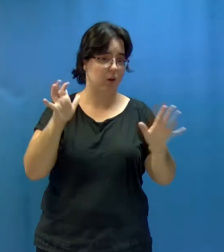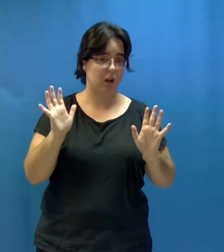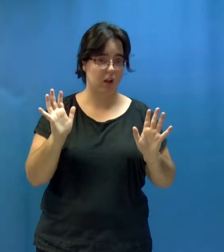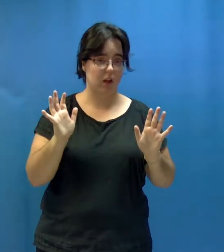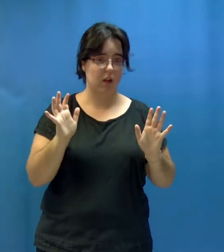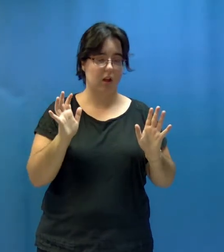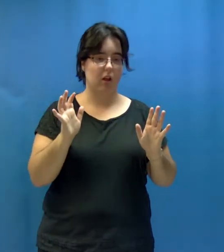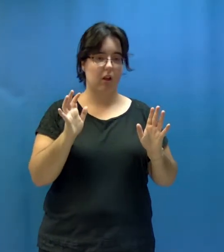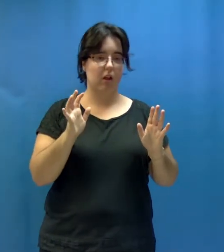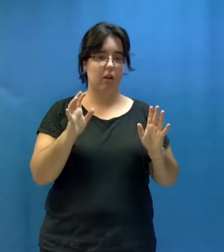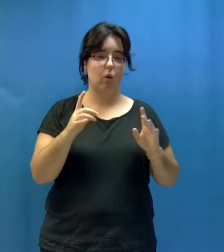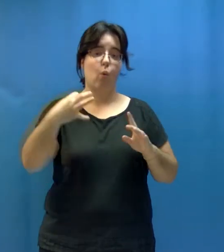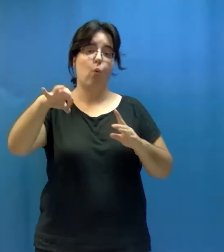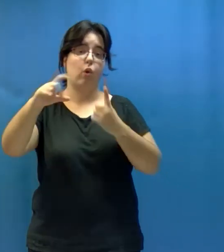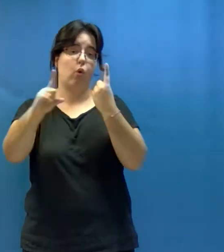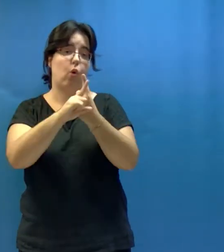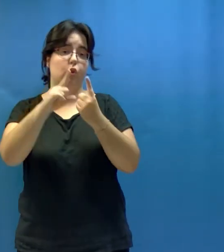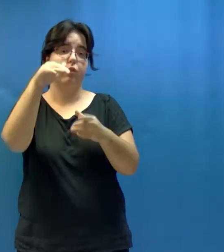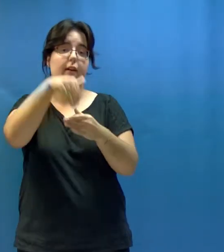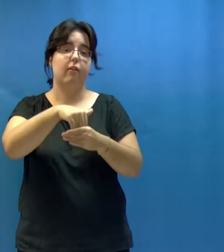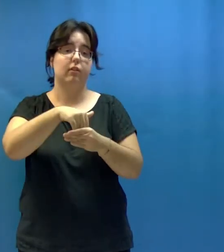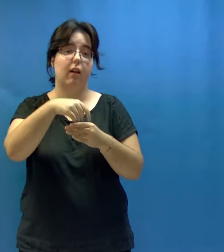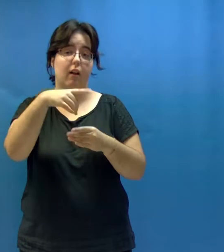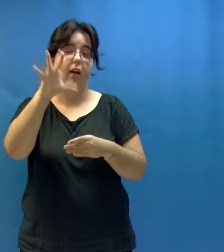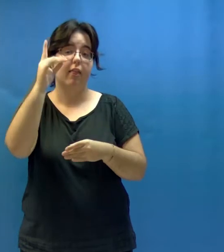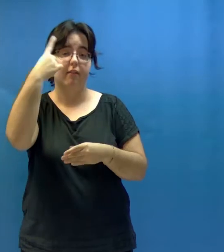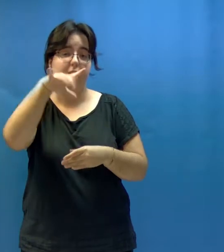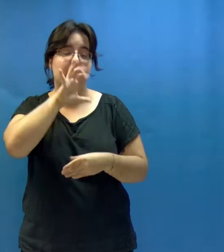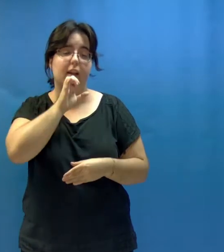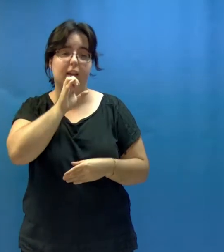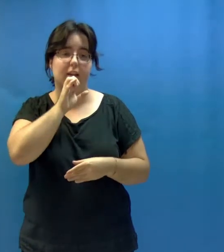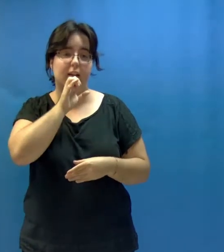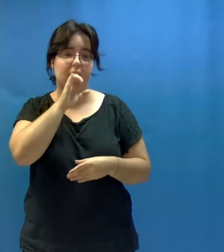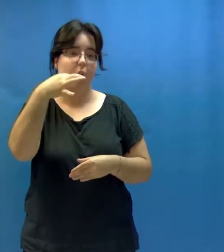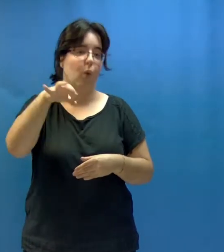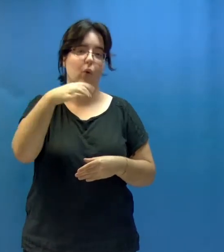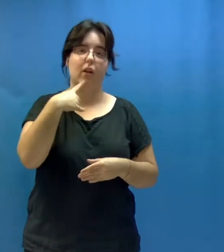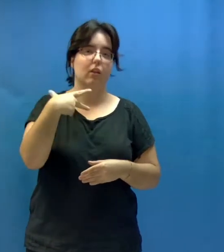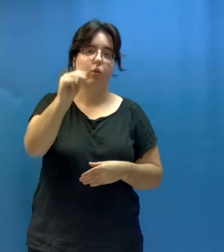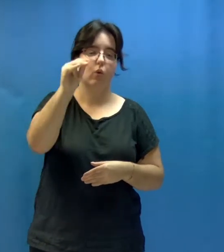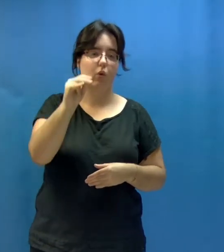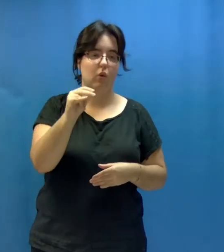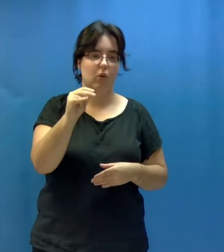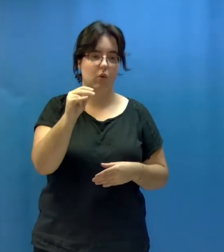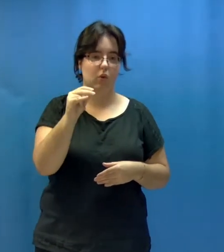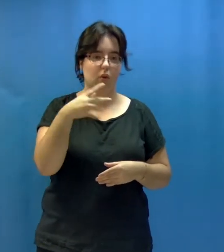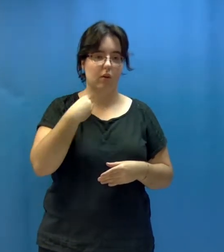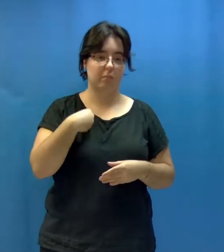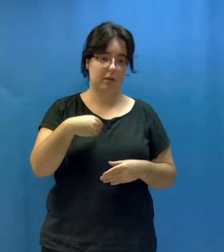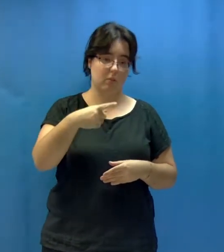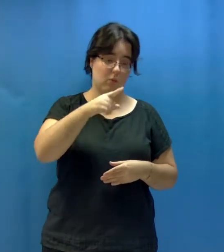va votar en contra de tot. Adivinen quin serà el que no tindria la sensatez, conciliació i sensibilitat de la que vostès ens